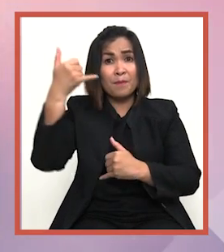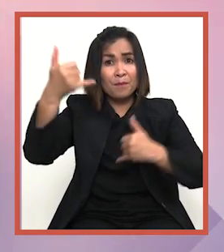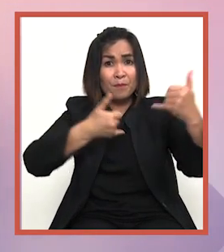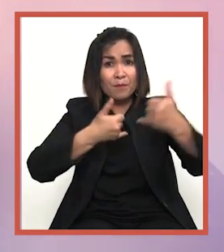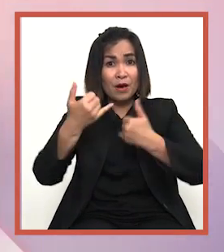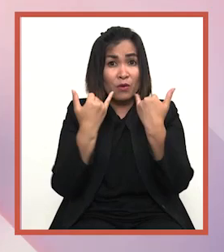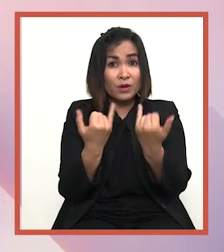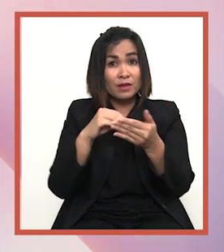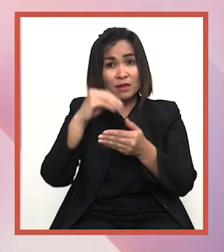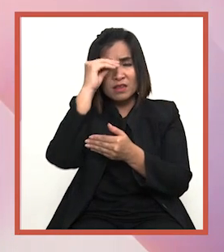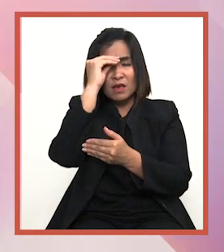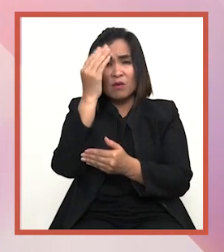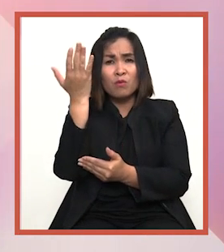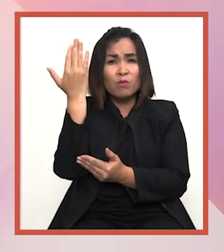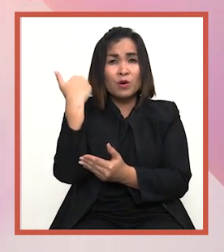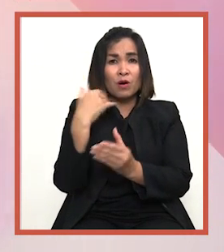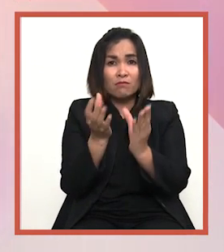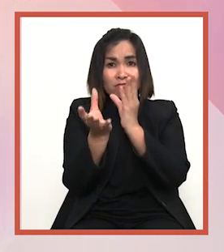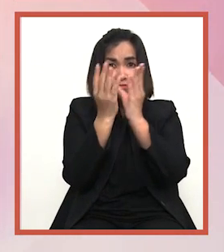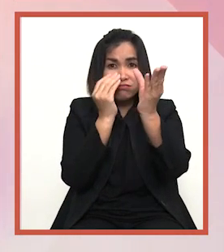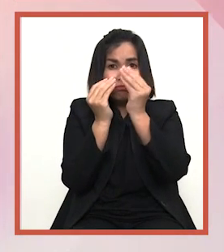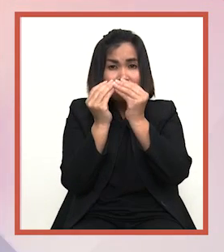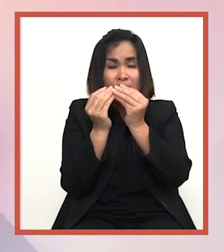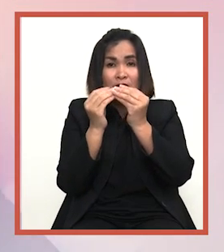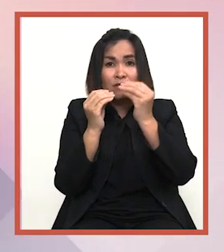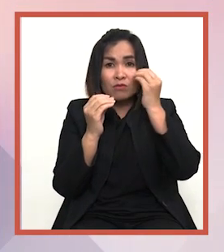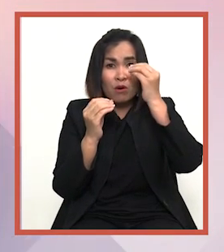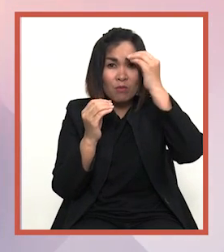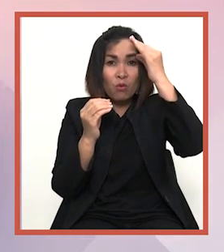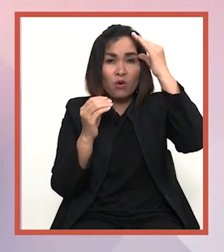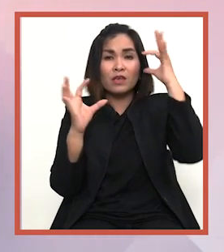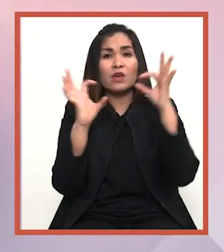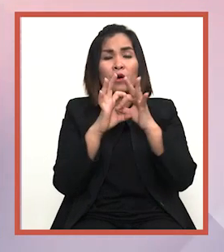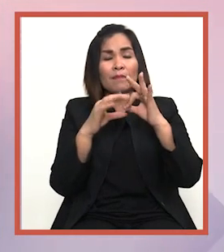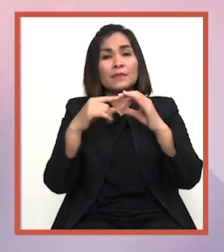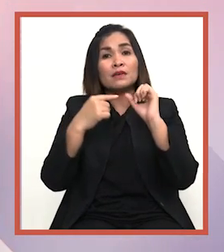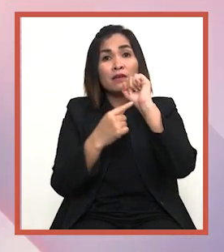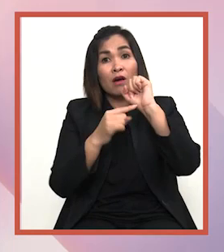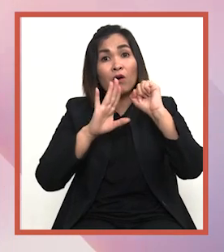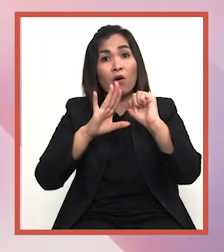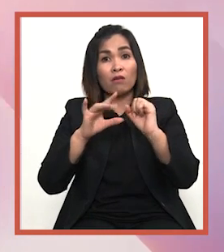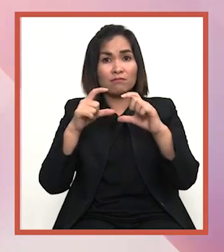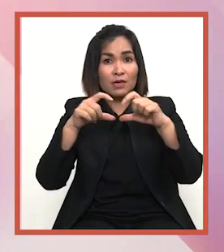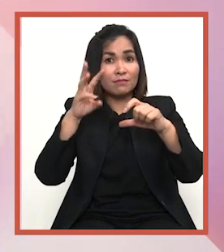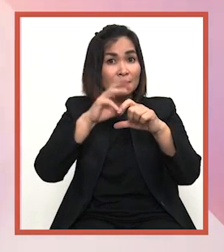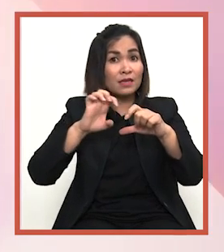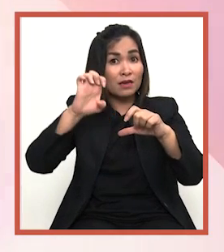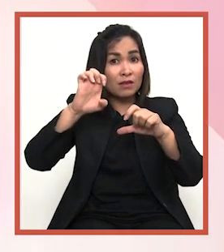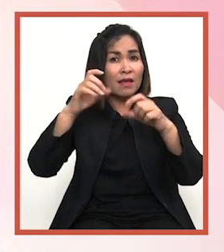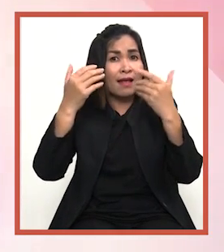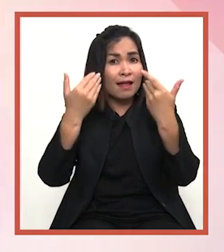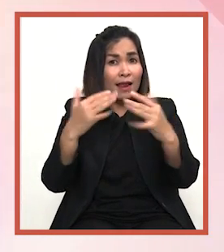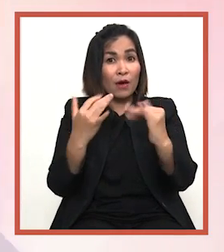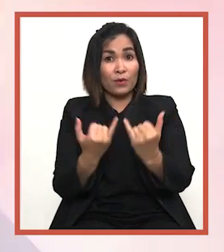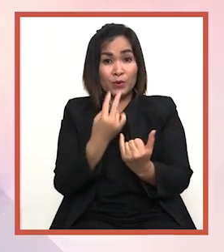คยเรียนนะครับเกี่ยวกับสัญลักษณ์นะครับของอิเล็กทรอนิกส์ไปแล้วนะครับนะวันนี้เรามาดูนะครับเกี่ยวกับสัญลักษณ์ท